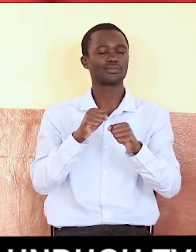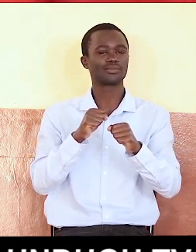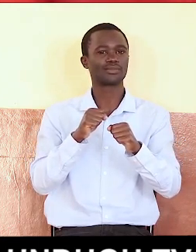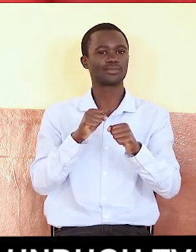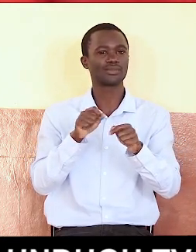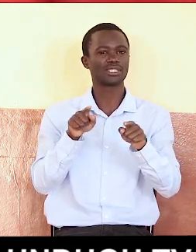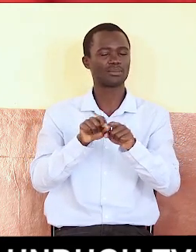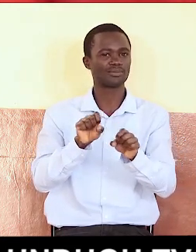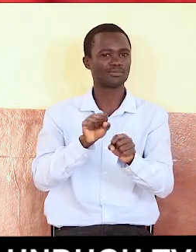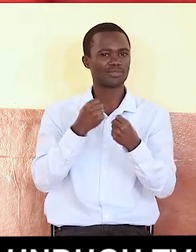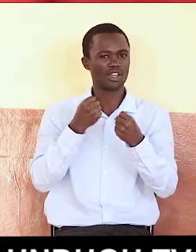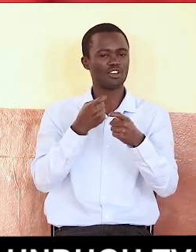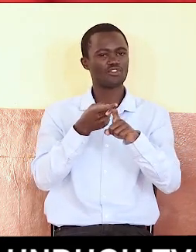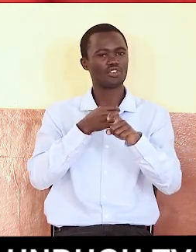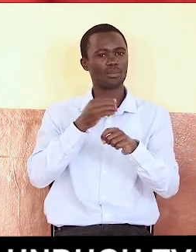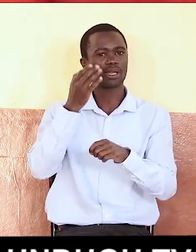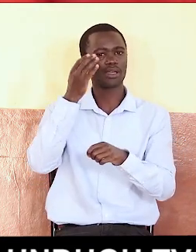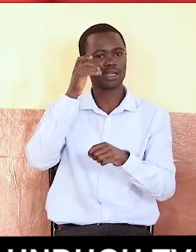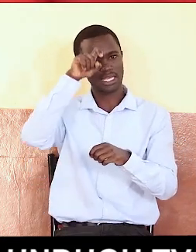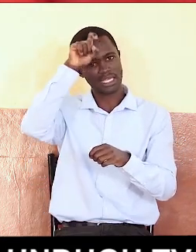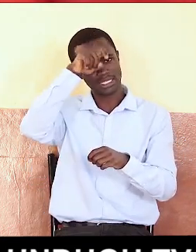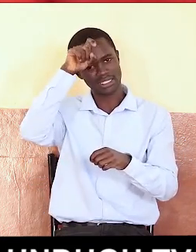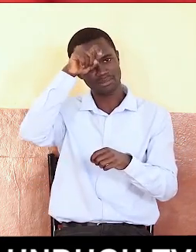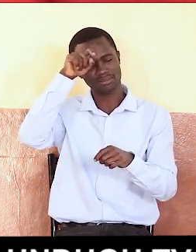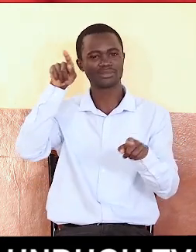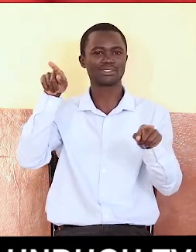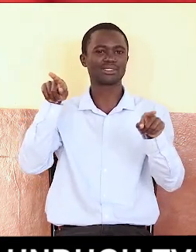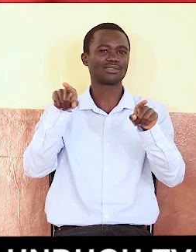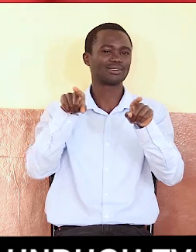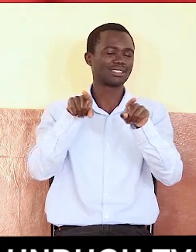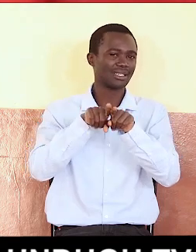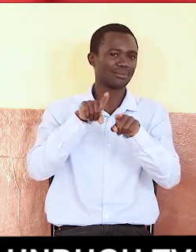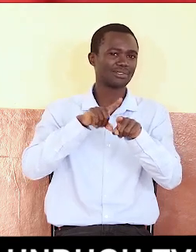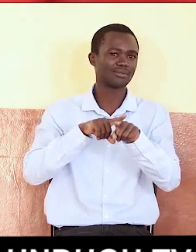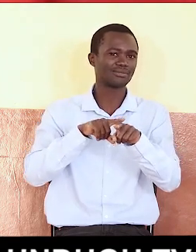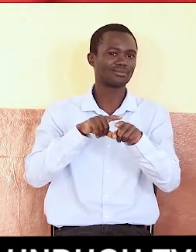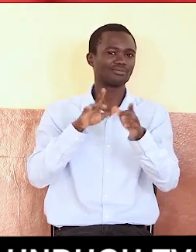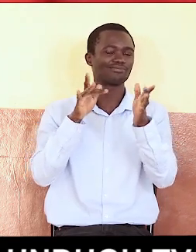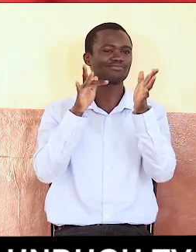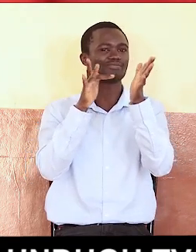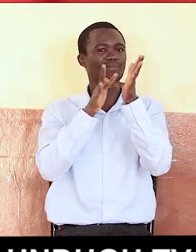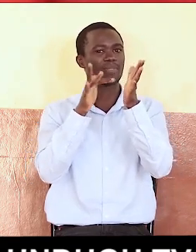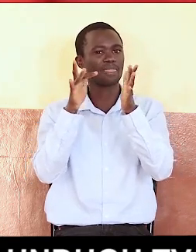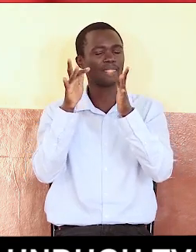mpaka wakati wake na kusurubishwa kwa Yesu na kufa kwake na kupaa